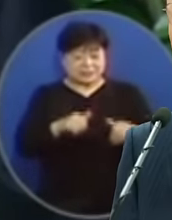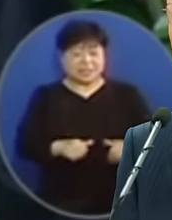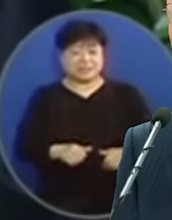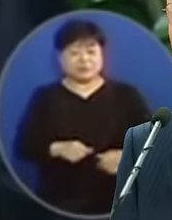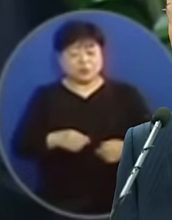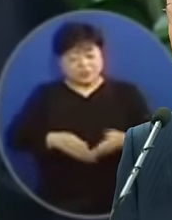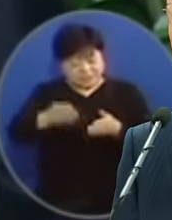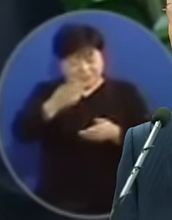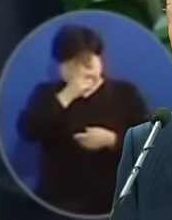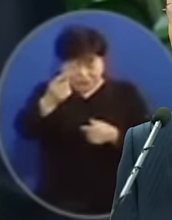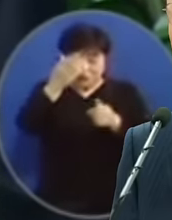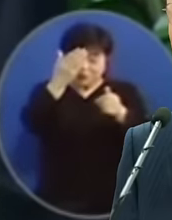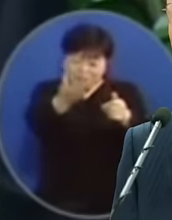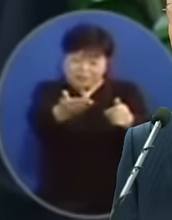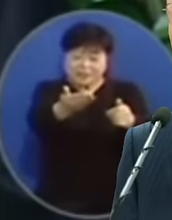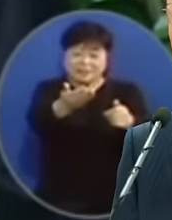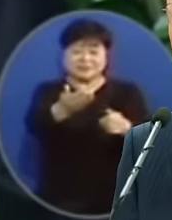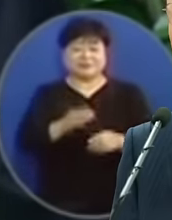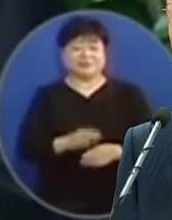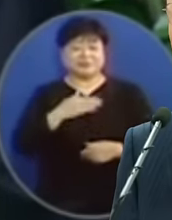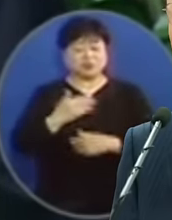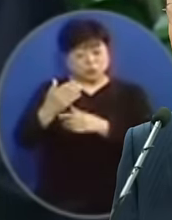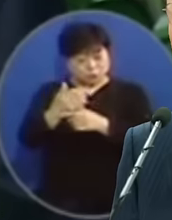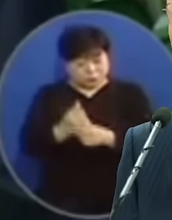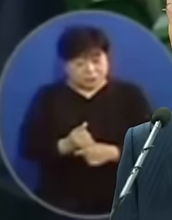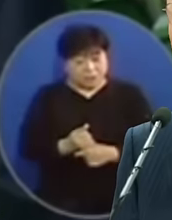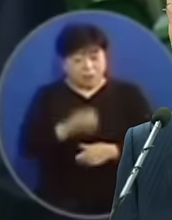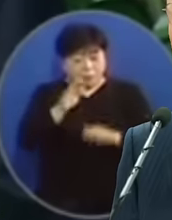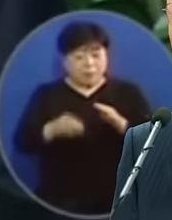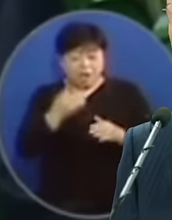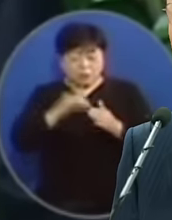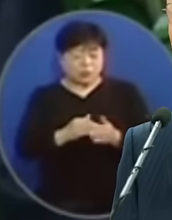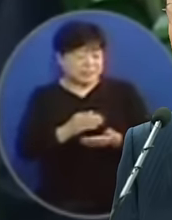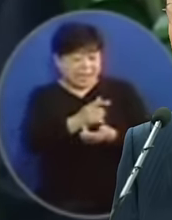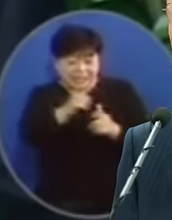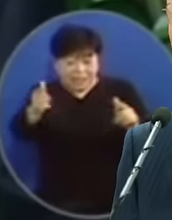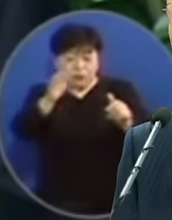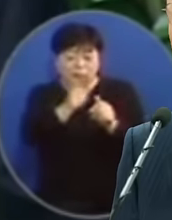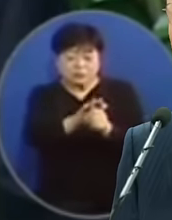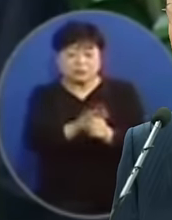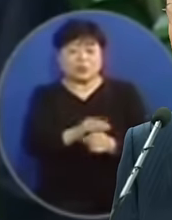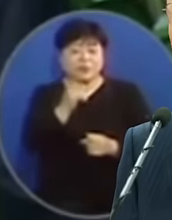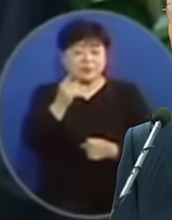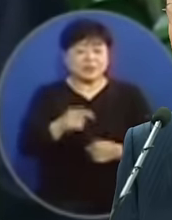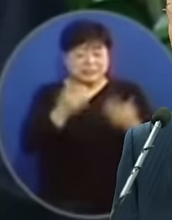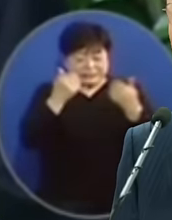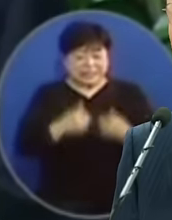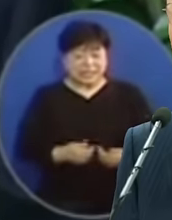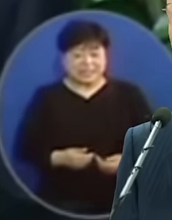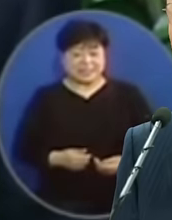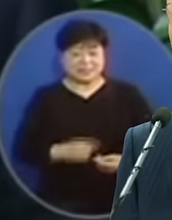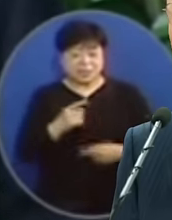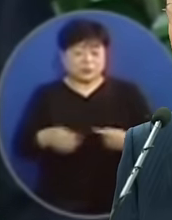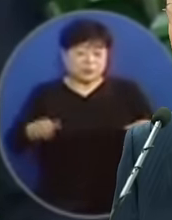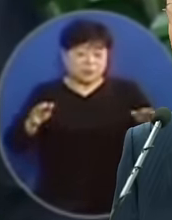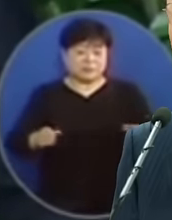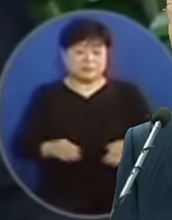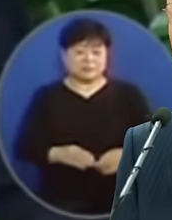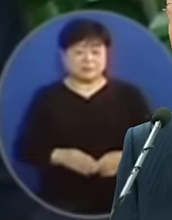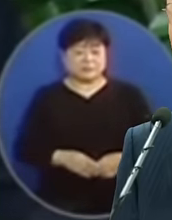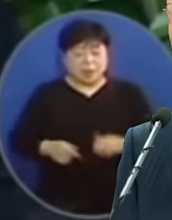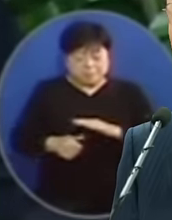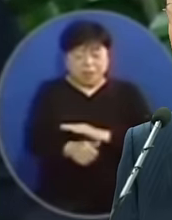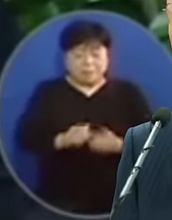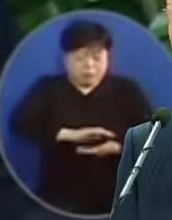모든 길에서 너를 지키심이라. 제가 손으로 너를 붙들어 내 발이 돌에 부딪히지 않게 하리로다. 내가 사자와 독사를 밟으며 젊은 사자와 뱀을